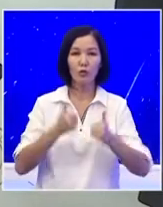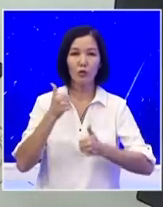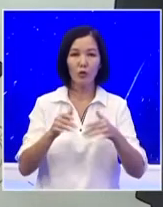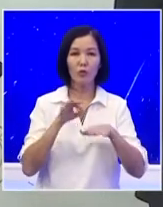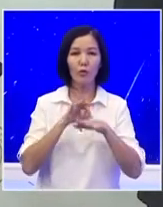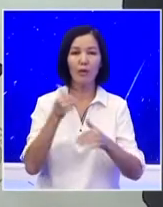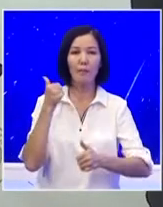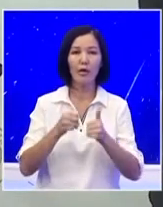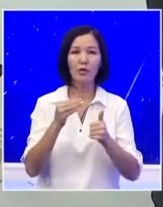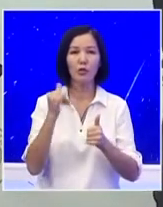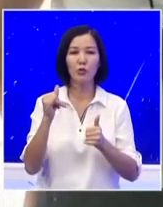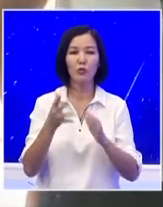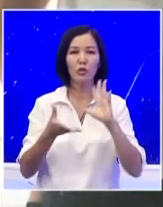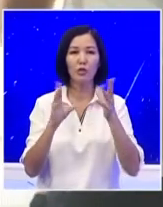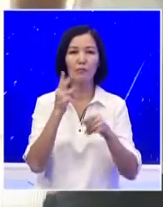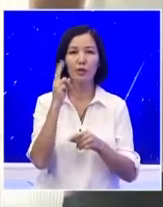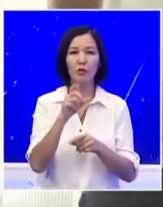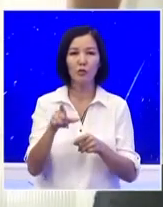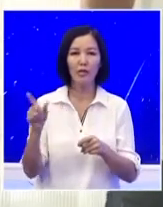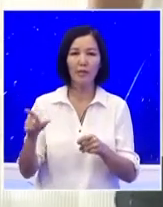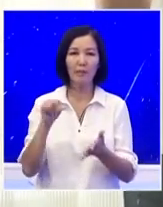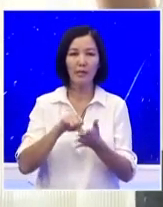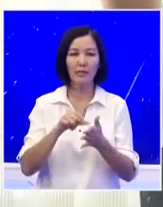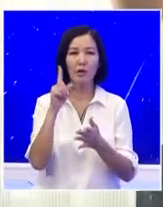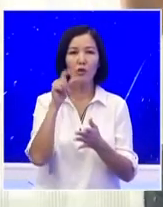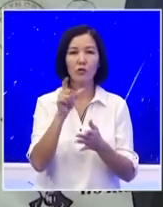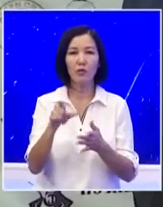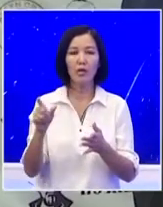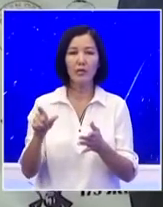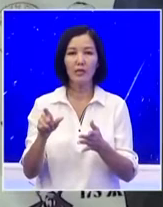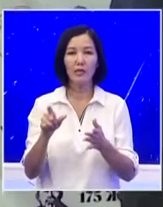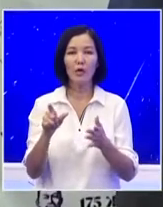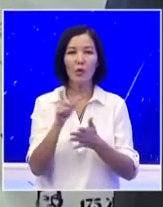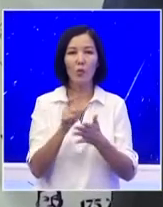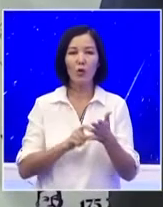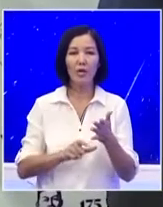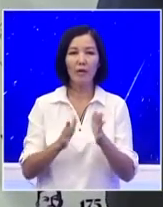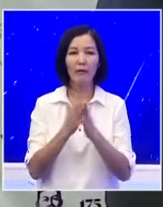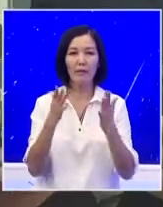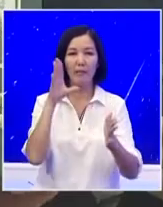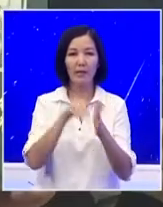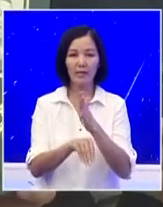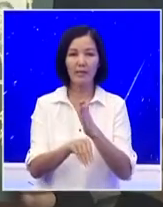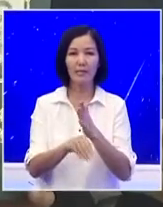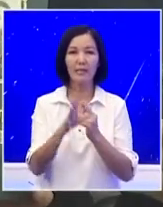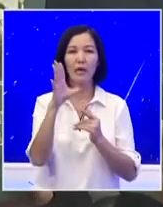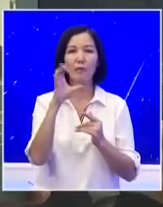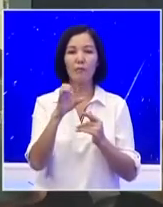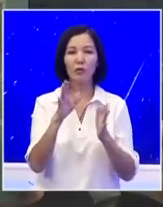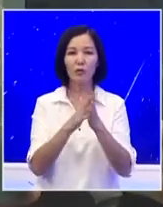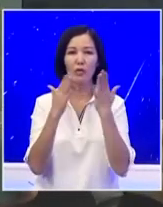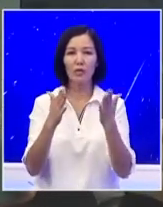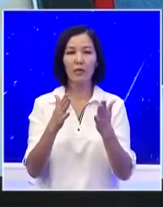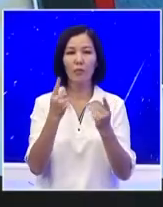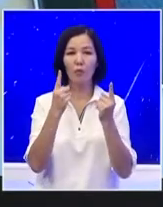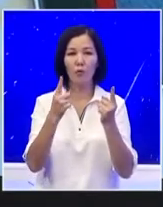өткізілген. Байқауға жетісу өңірінен 200-ге тарта ақын жазушы қатысып, 100 ақынның өлеңі кітапқа енгізілді. Тек жинақтың 500